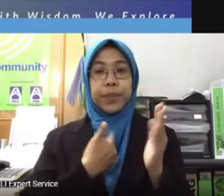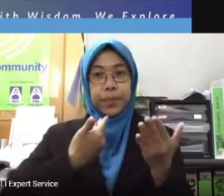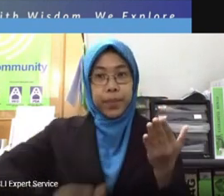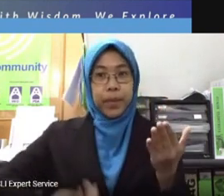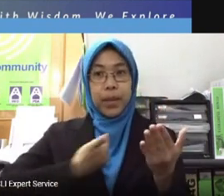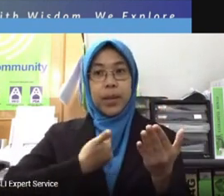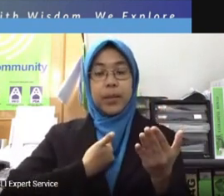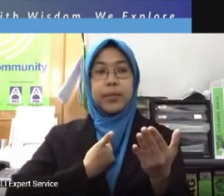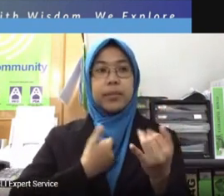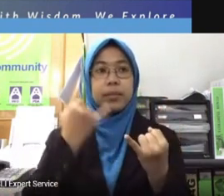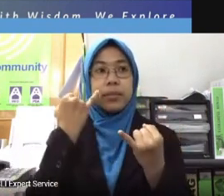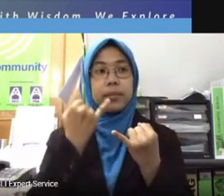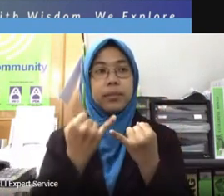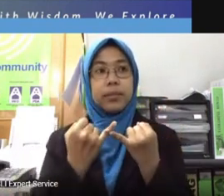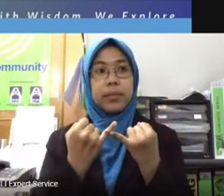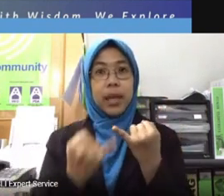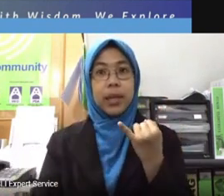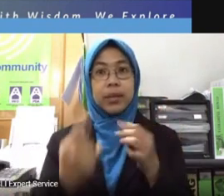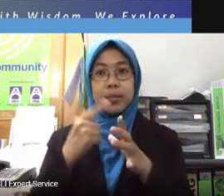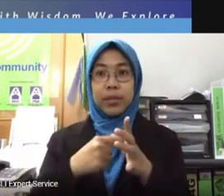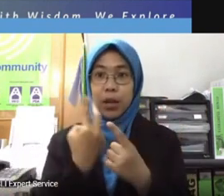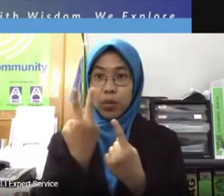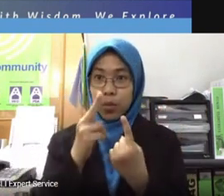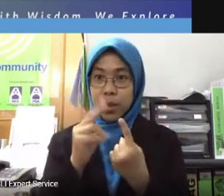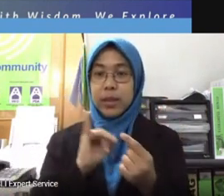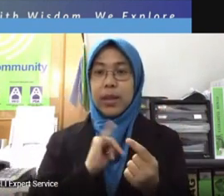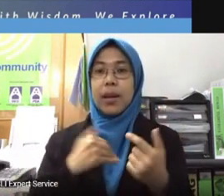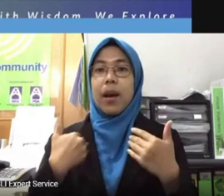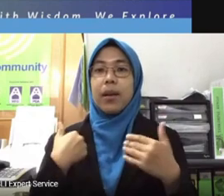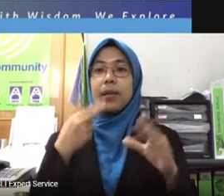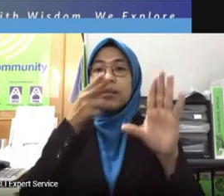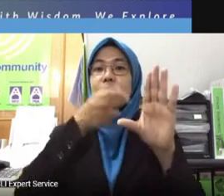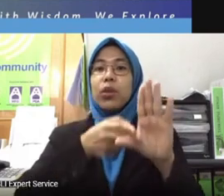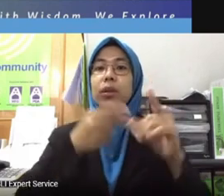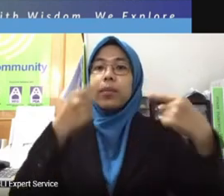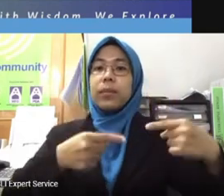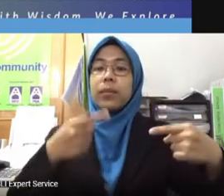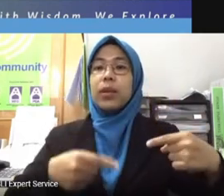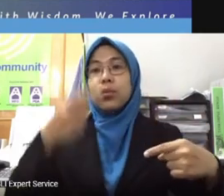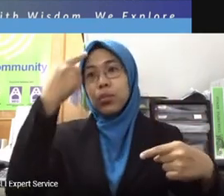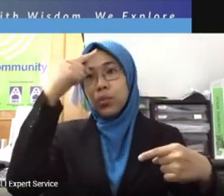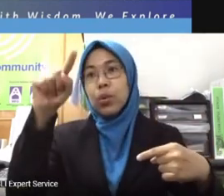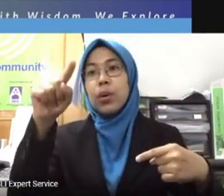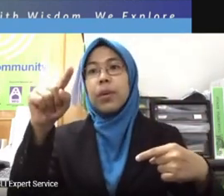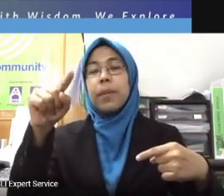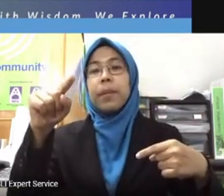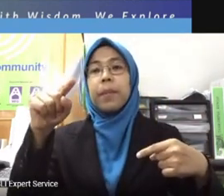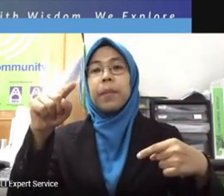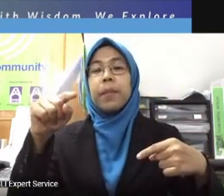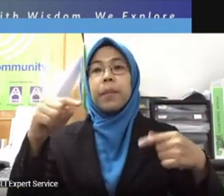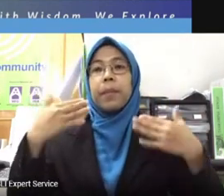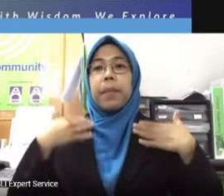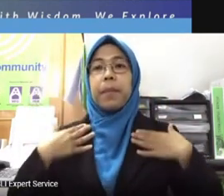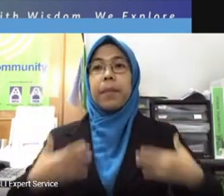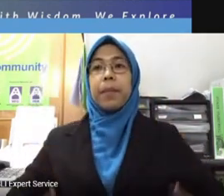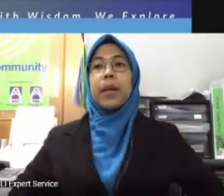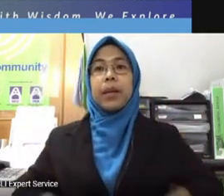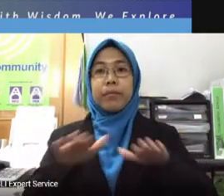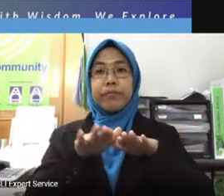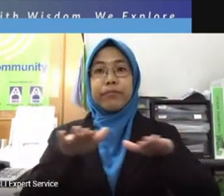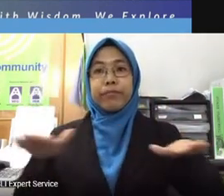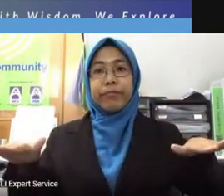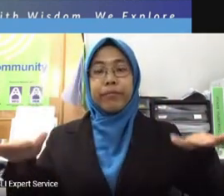bagi ujung bulan 12, saya masuk pertandingan plank, okay? Plank tu maksudnya yang badan straight, apa ni kan?